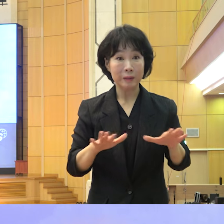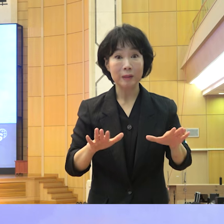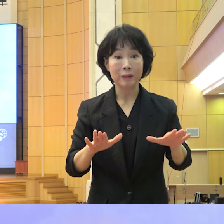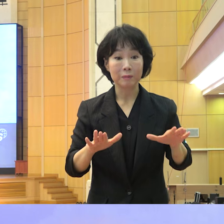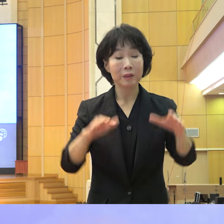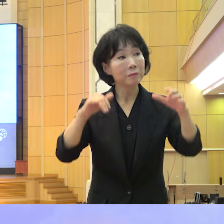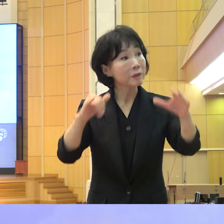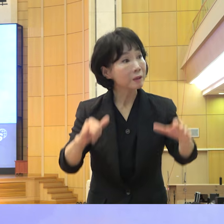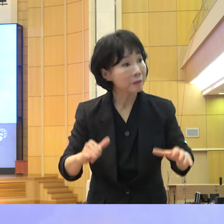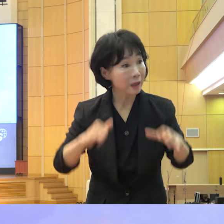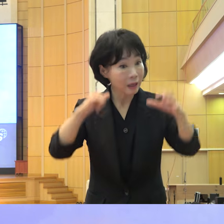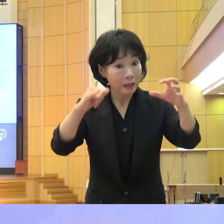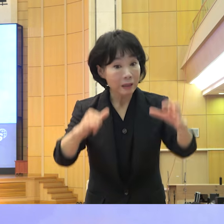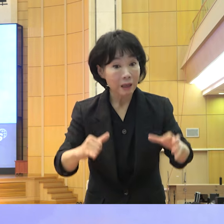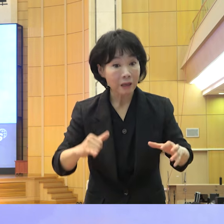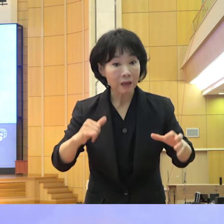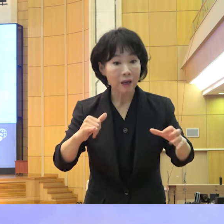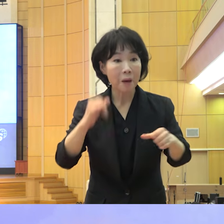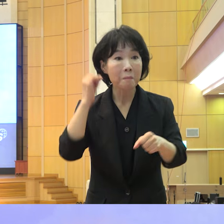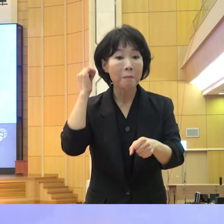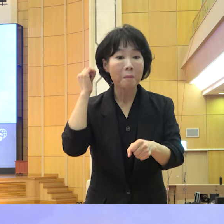아직까지 지금 현재 그렇게 다